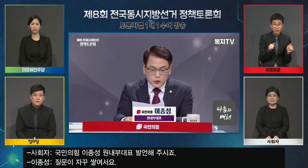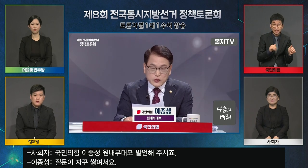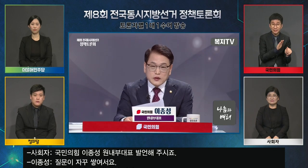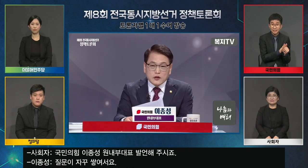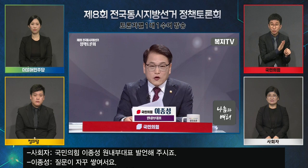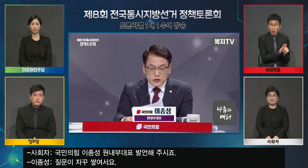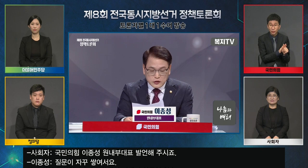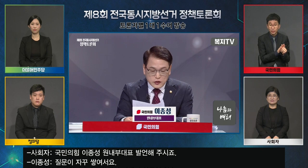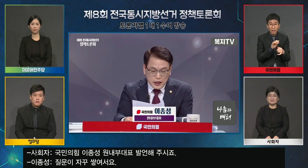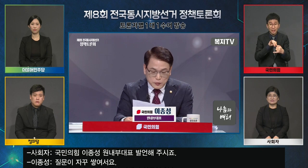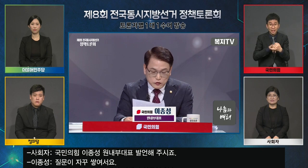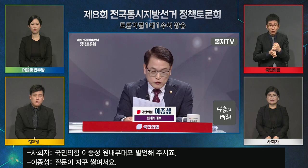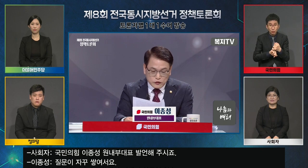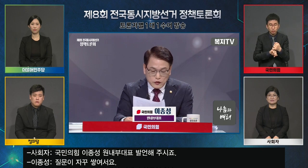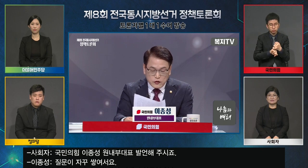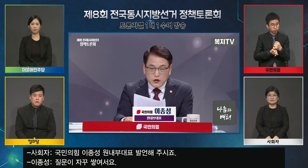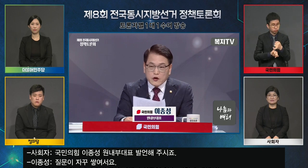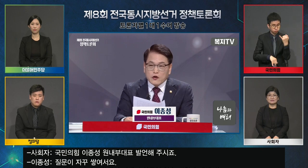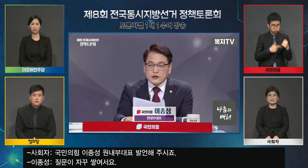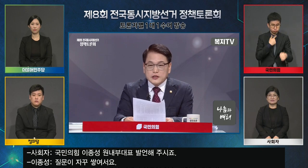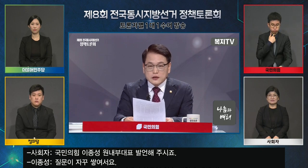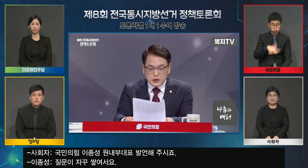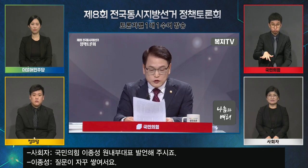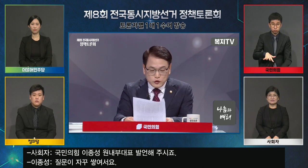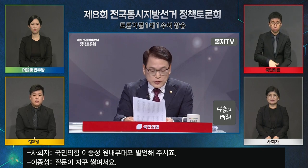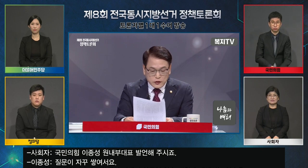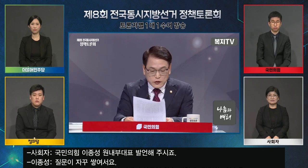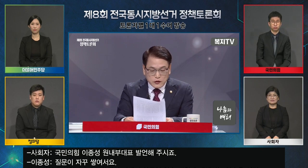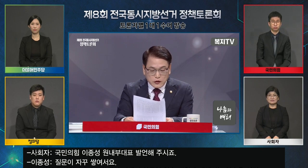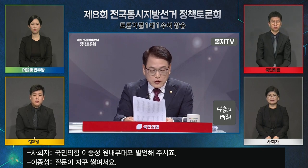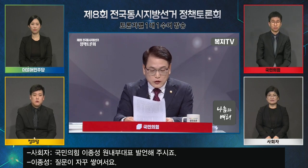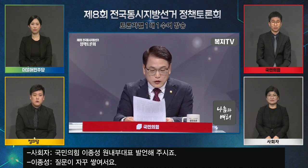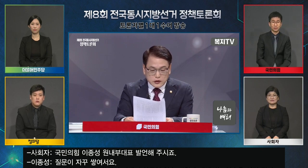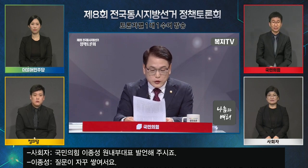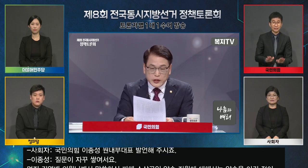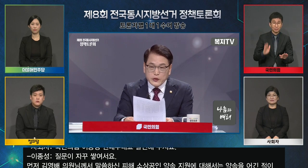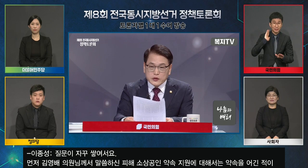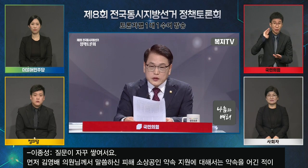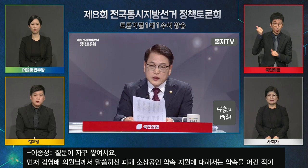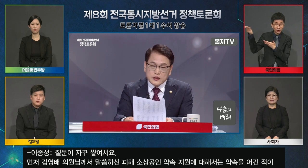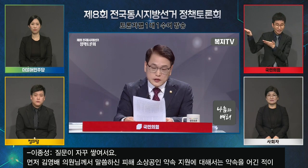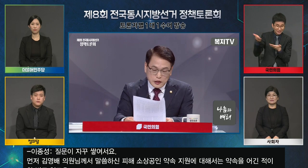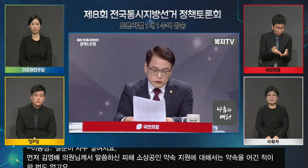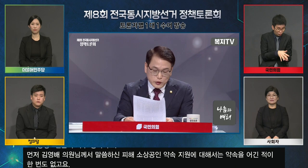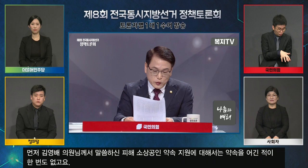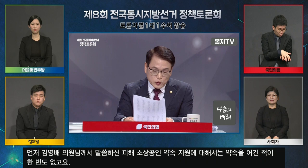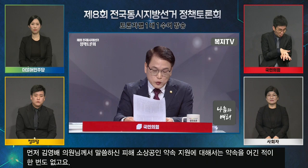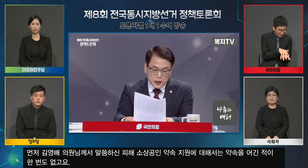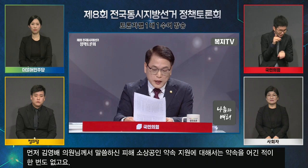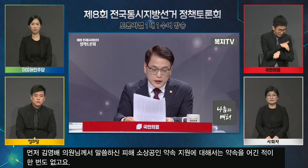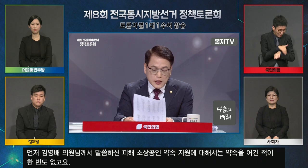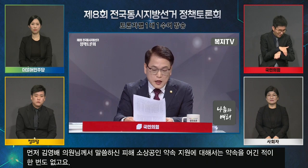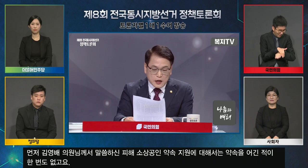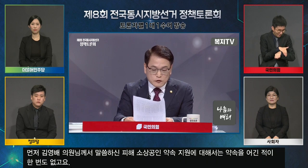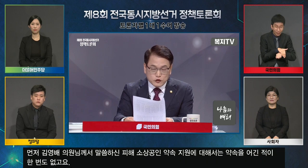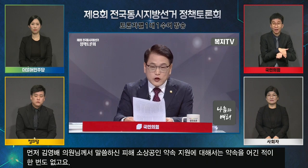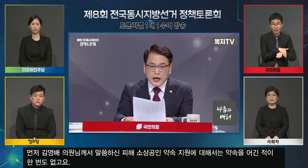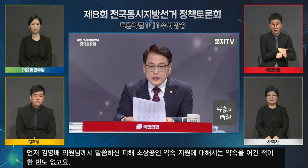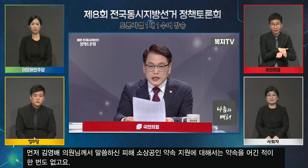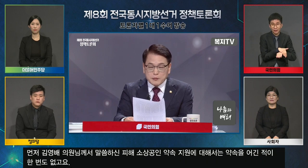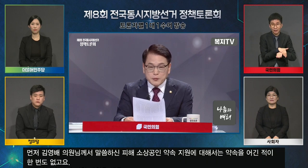약속을 어긴 적이 한 번도 없고요. 지금 인수위에서 지원 계획을 세우고 있고 조만간